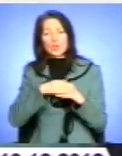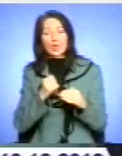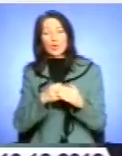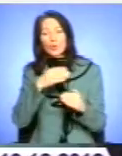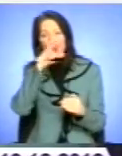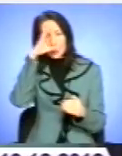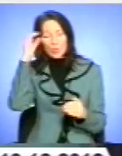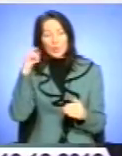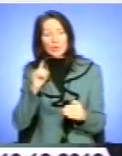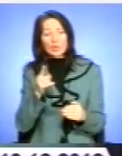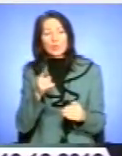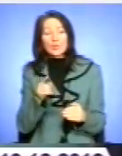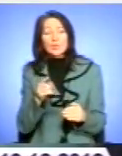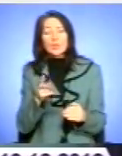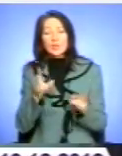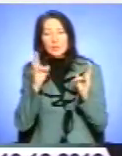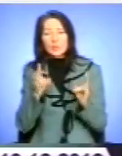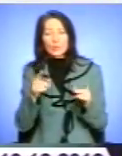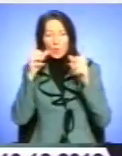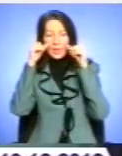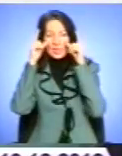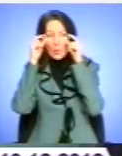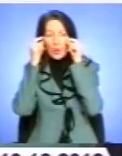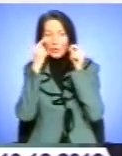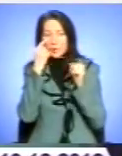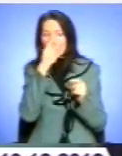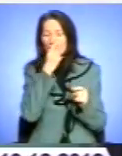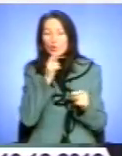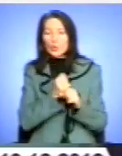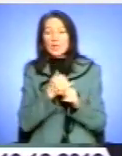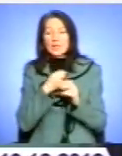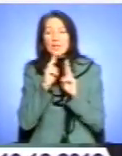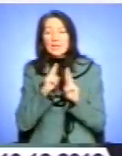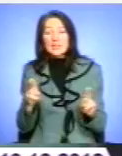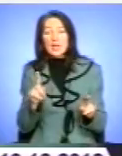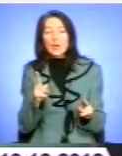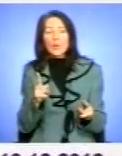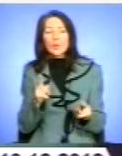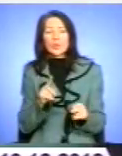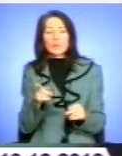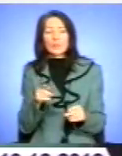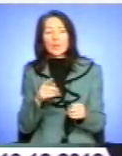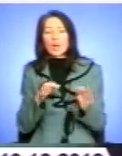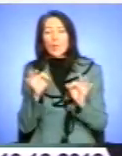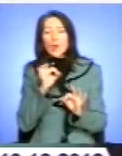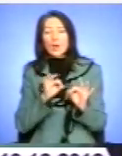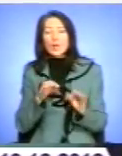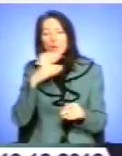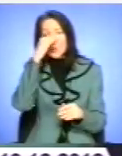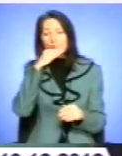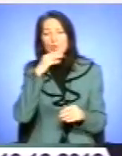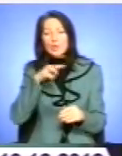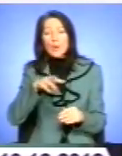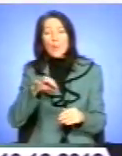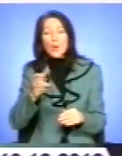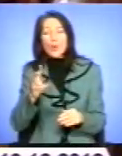злипаються очі. Що робити, я не знаю. Ой, застуду. пустоту, порадь, отче Миколаю, як